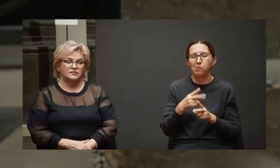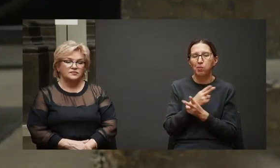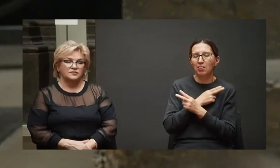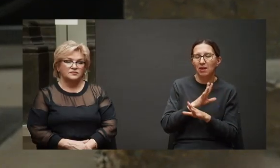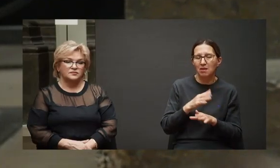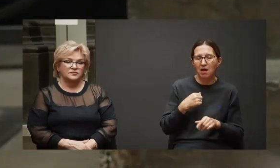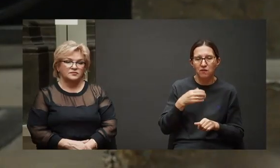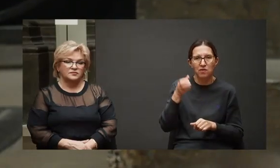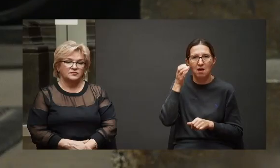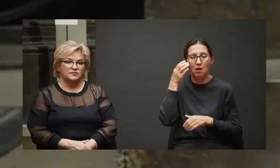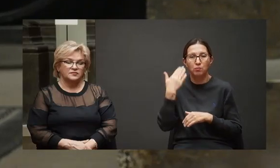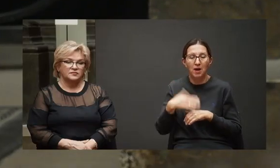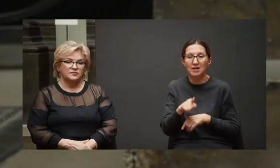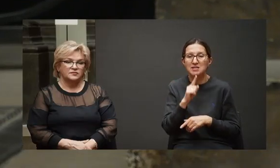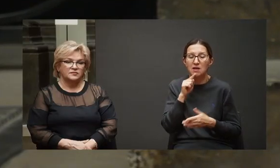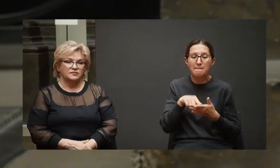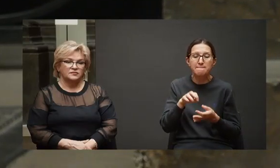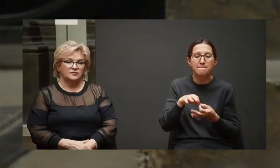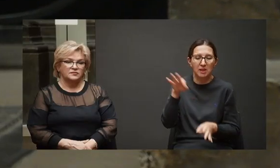попали в архетип,